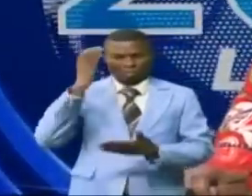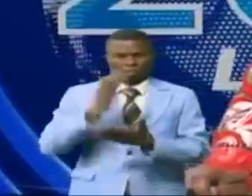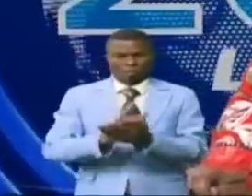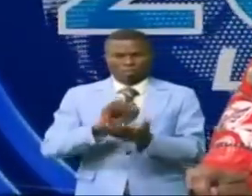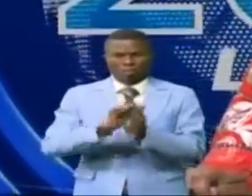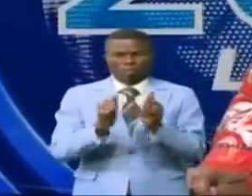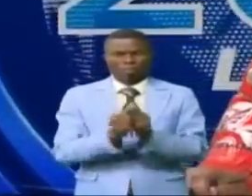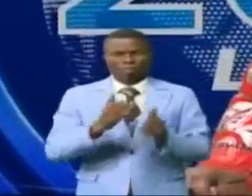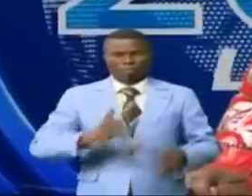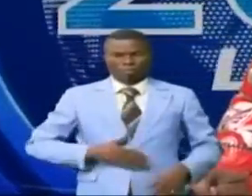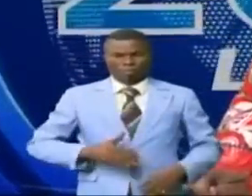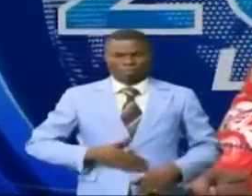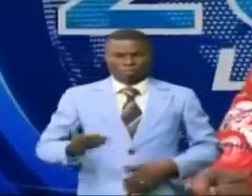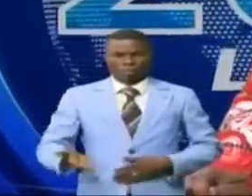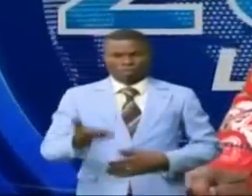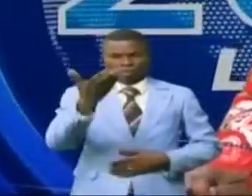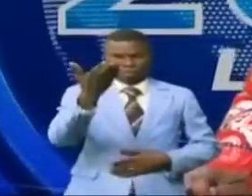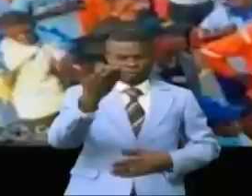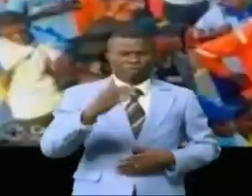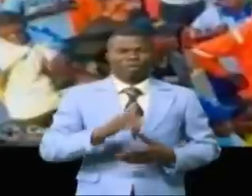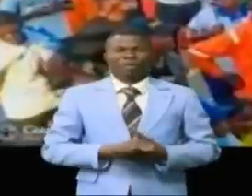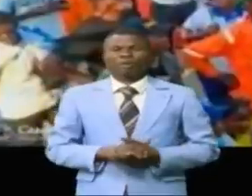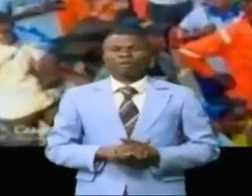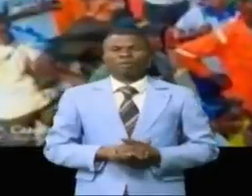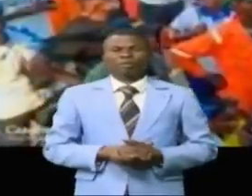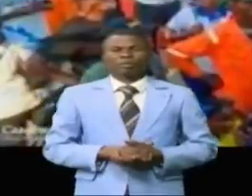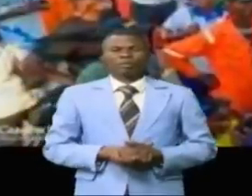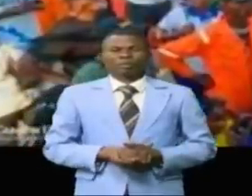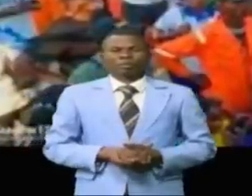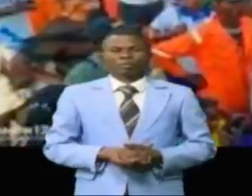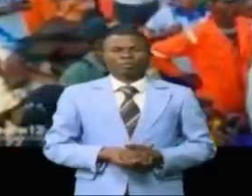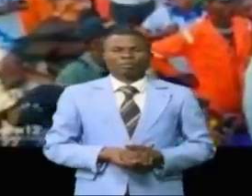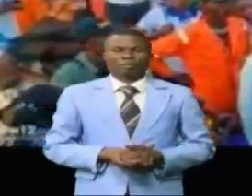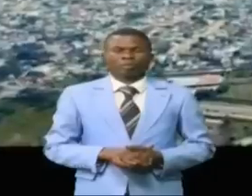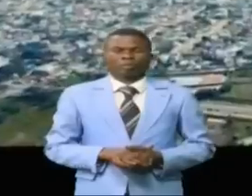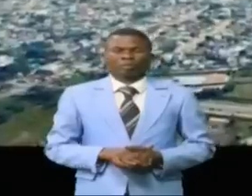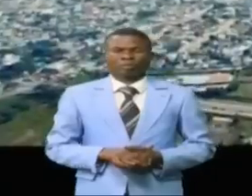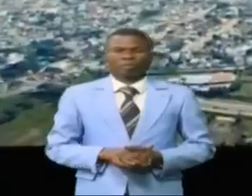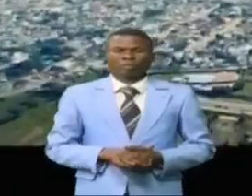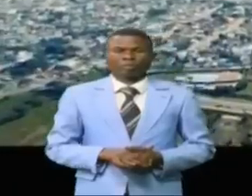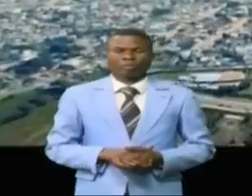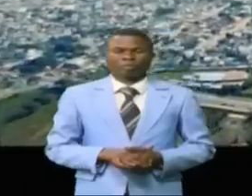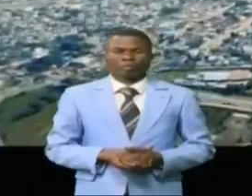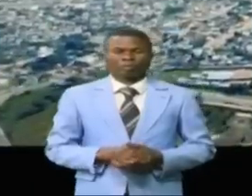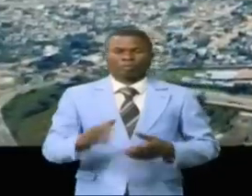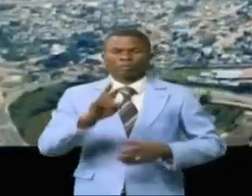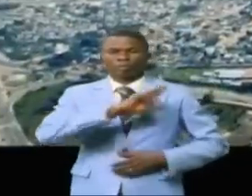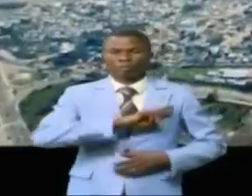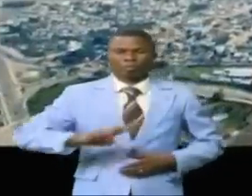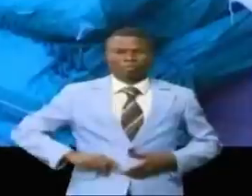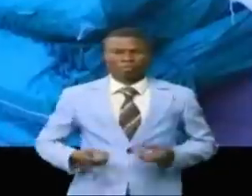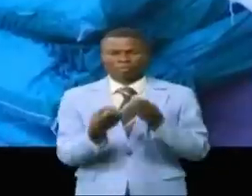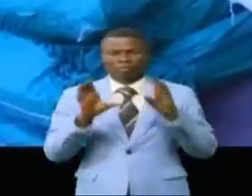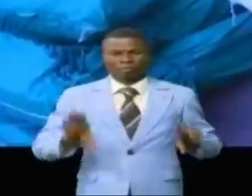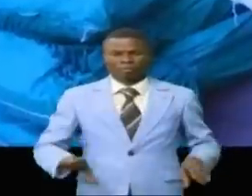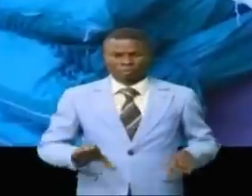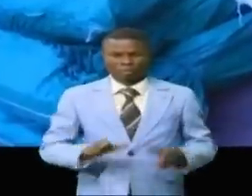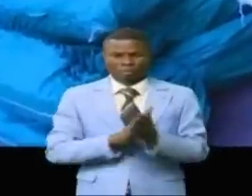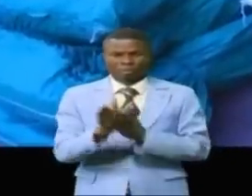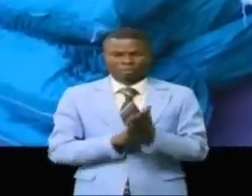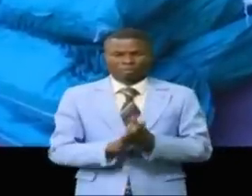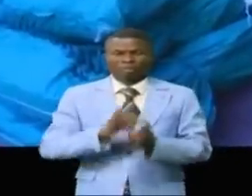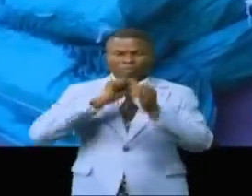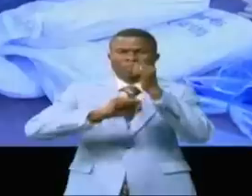la malnutrition. Marie Kalong. Couches de population vivant en République démocratique du Congo sont concernées par la